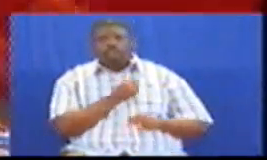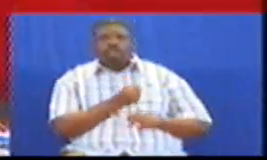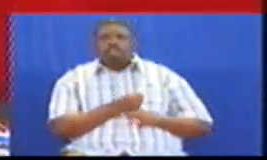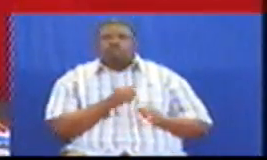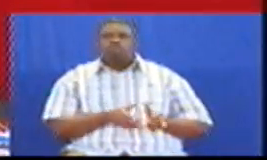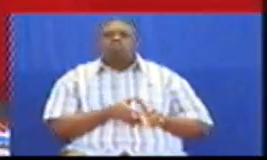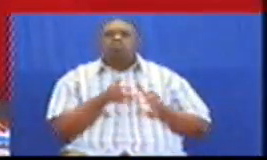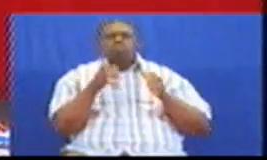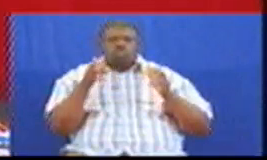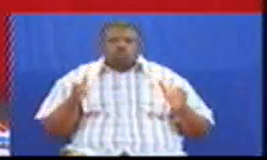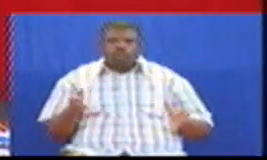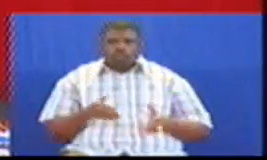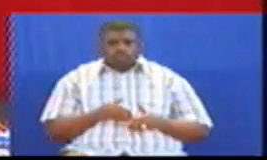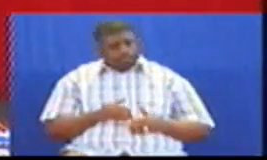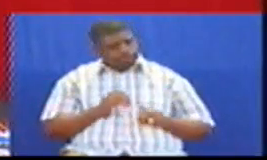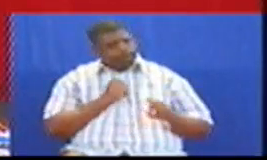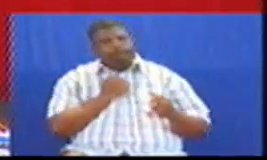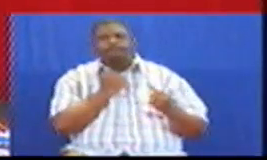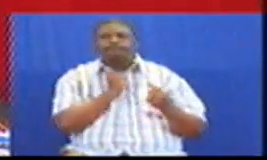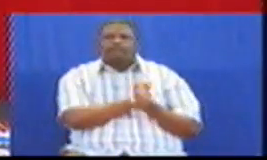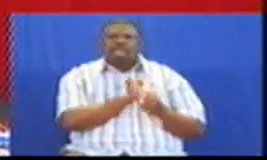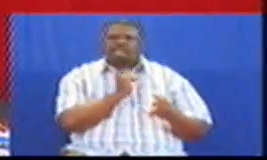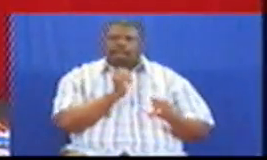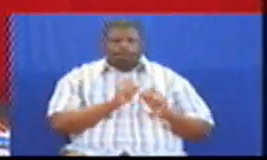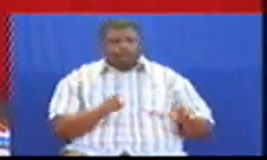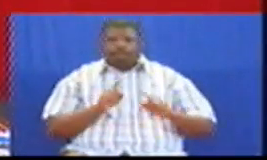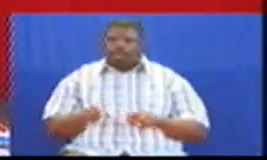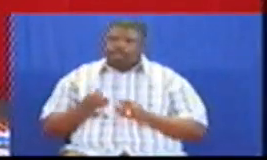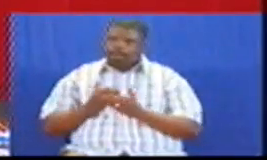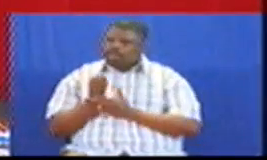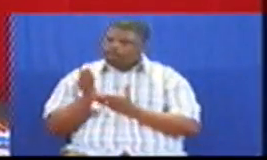sana ya kupita katika magereza mbalimbali nchini kote.